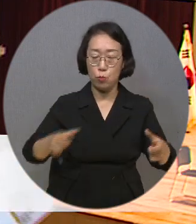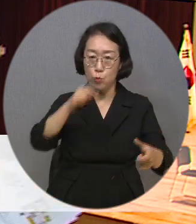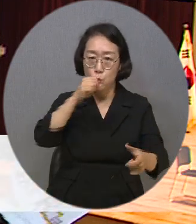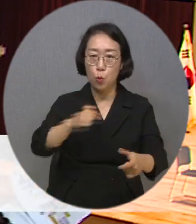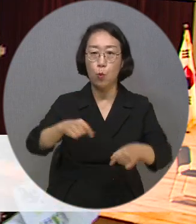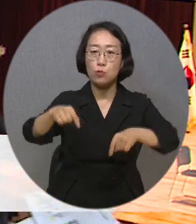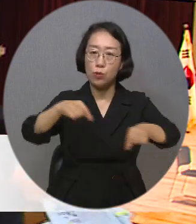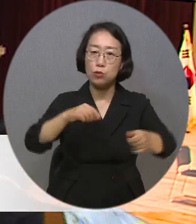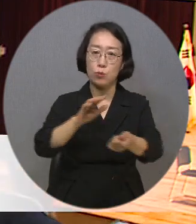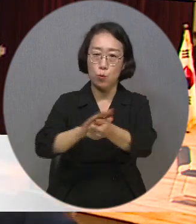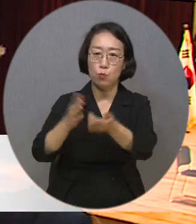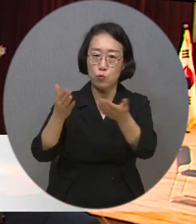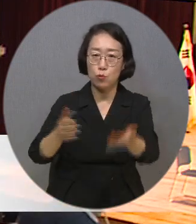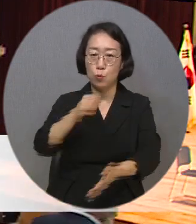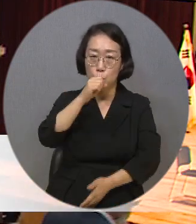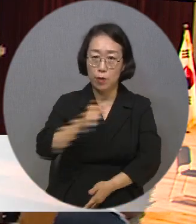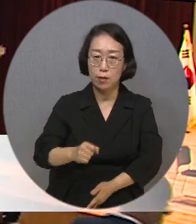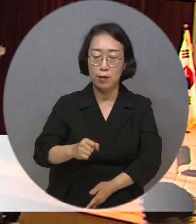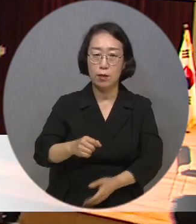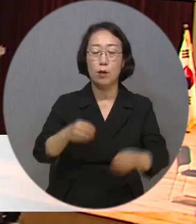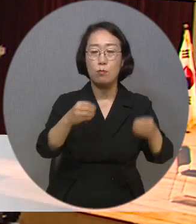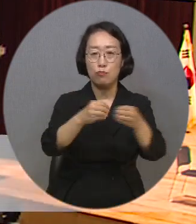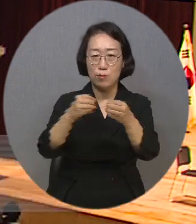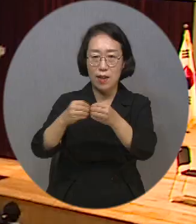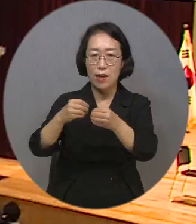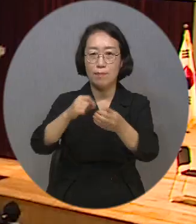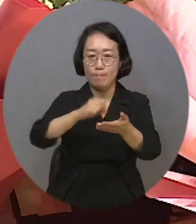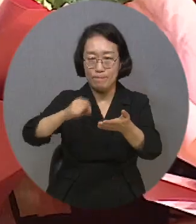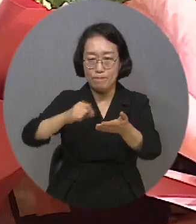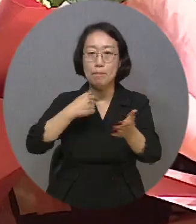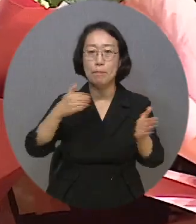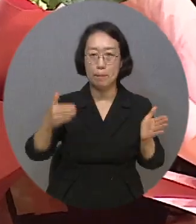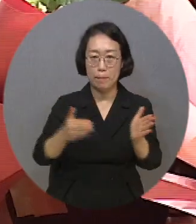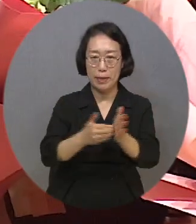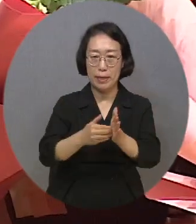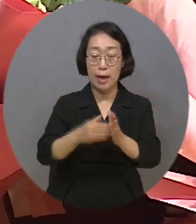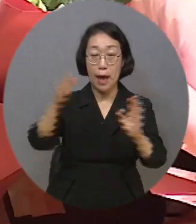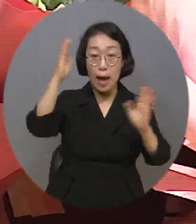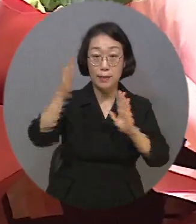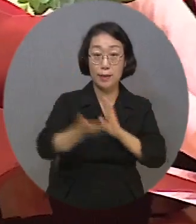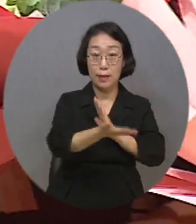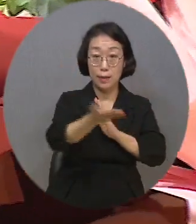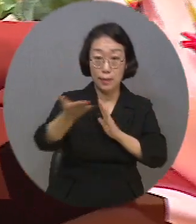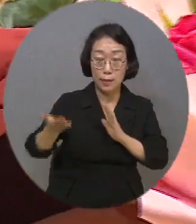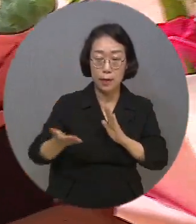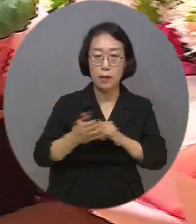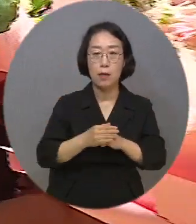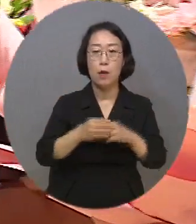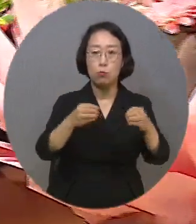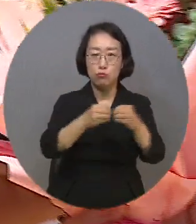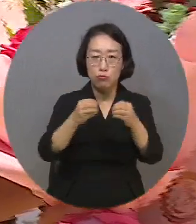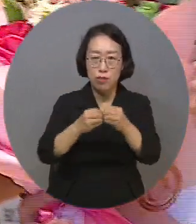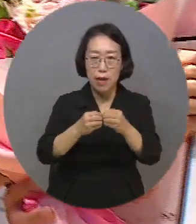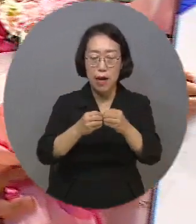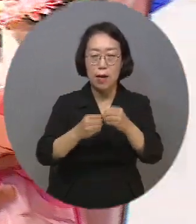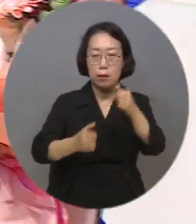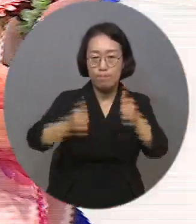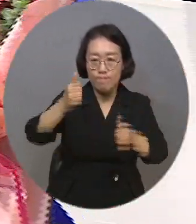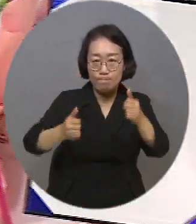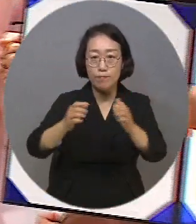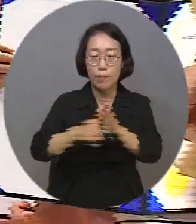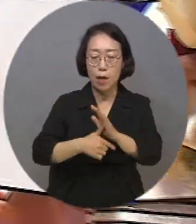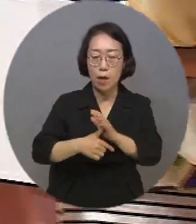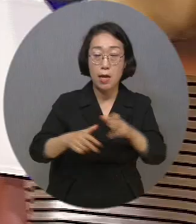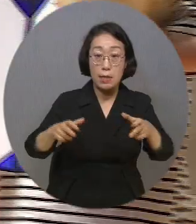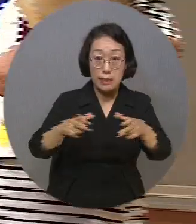나왔으면 좋겠다는 마음으로 더 글을 쓰려고 한 것 같습니다. 학생들이 이번 101장을 통해 내 주변에 장애를 갖고